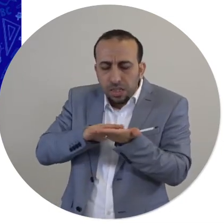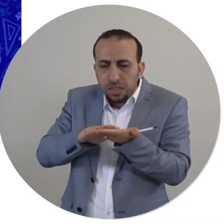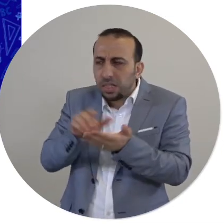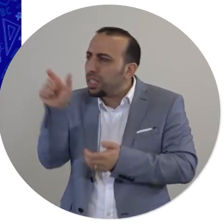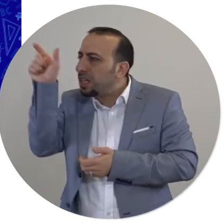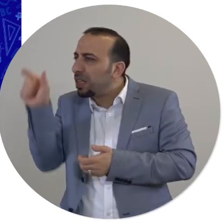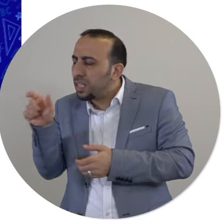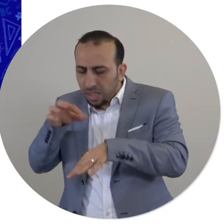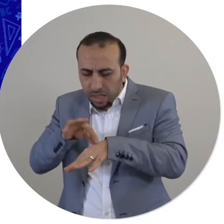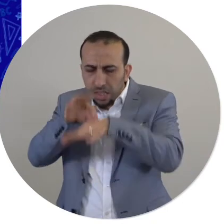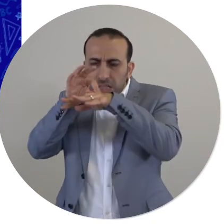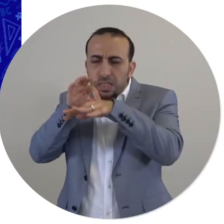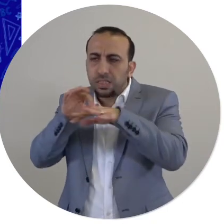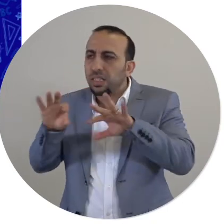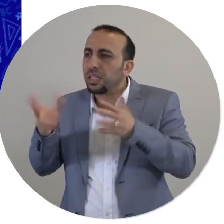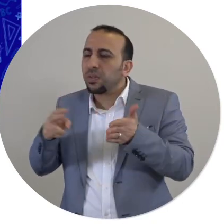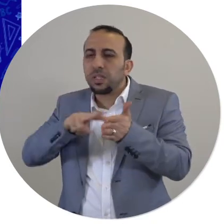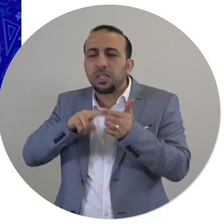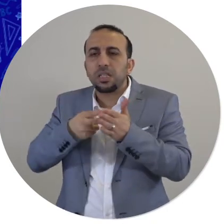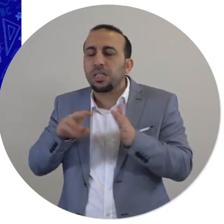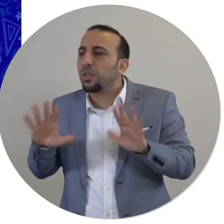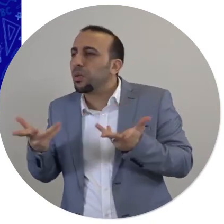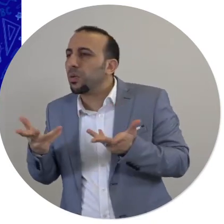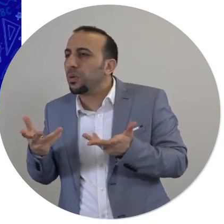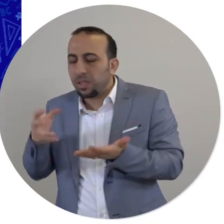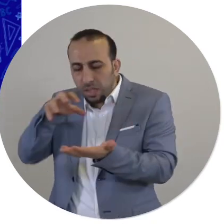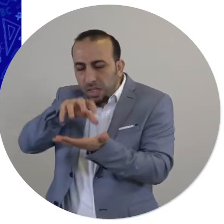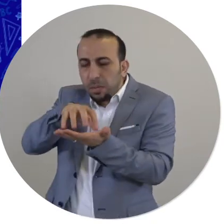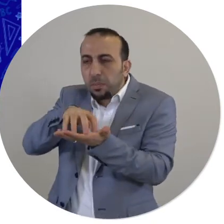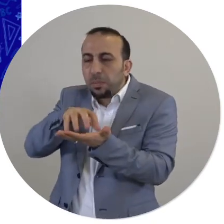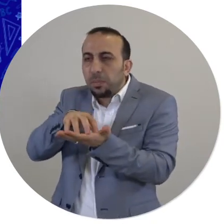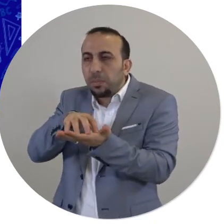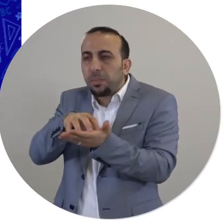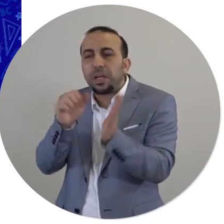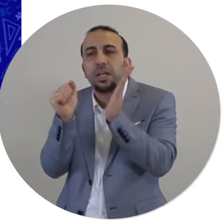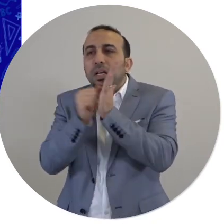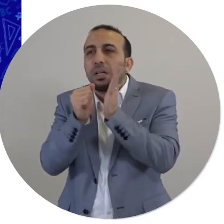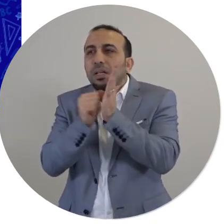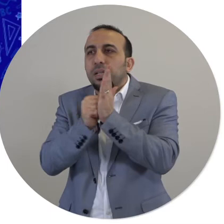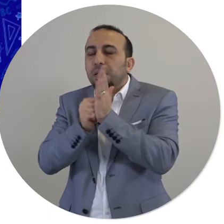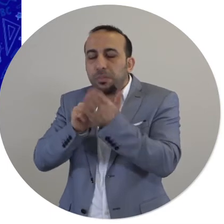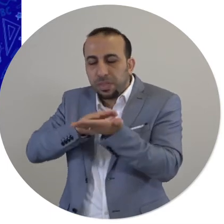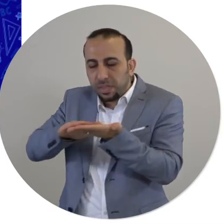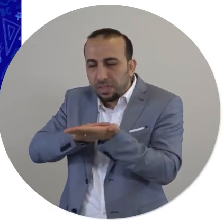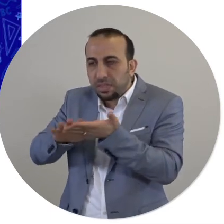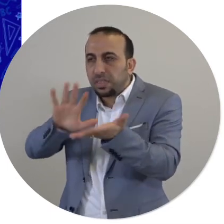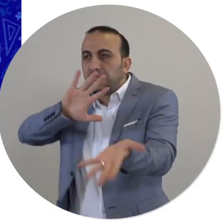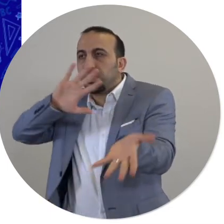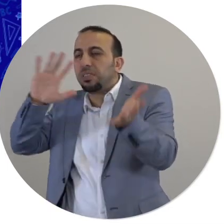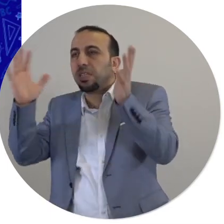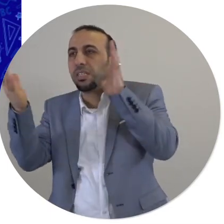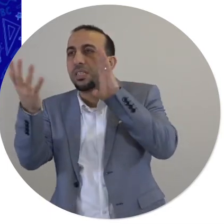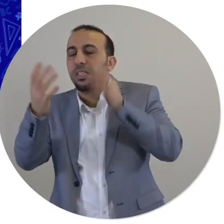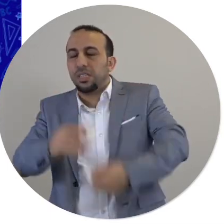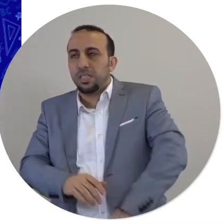يتوزع الإنسان على سطح الأرض، وما هو العدد المثالي للسكان الذي ممكن أن يعيشون على الرقعة الأرضية دون أن